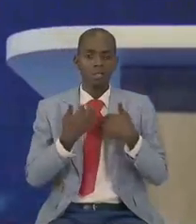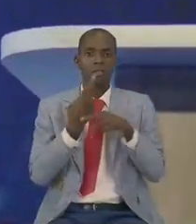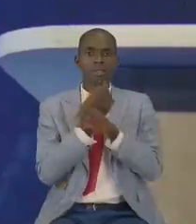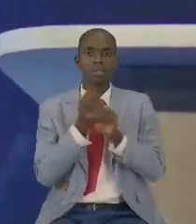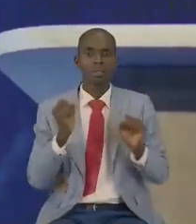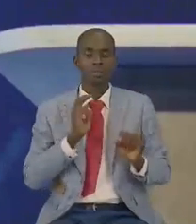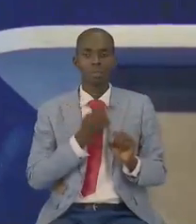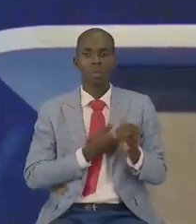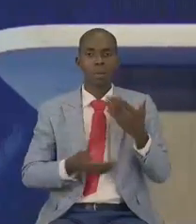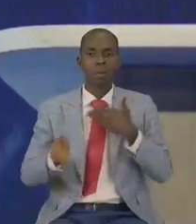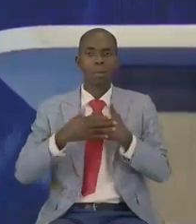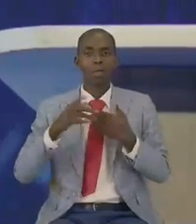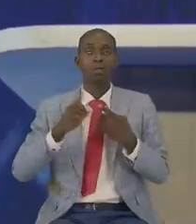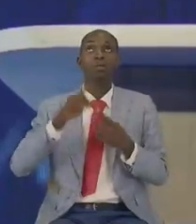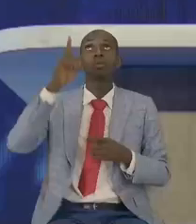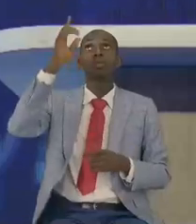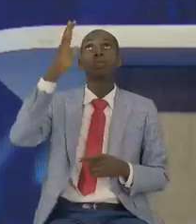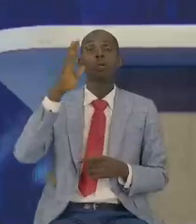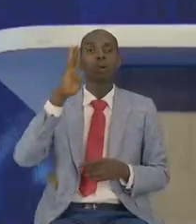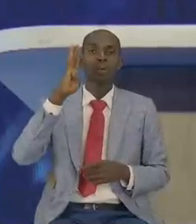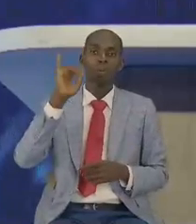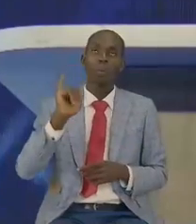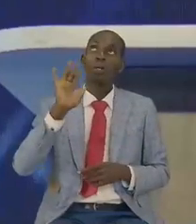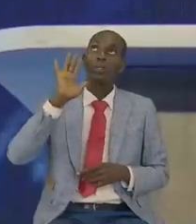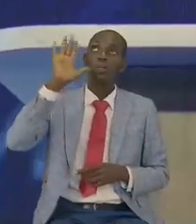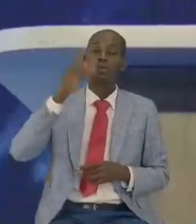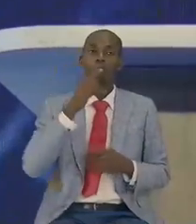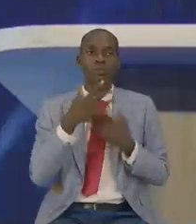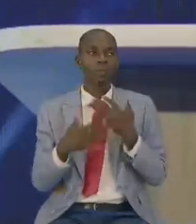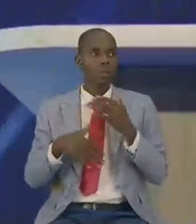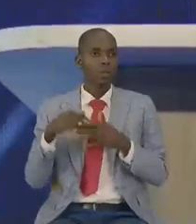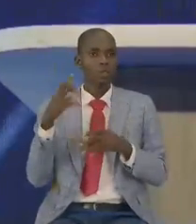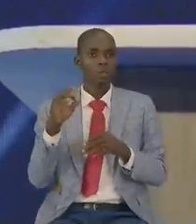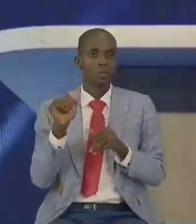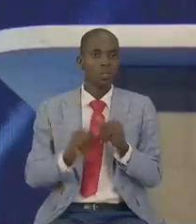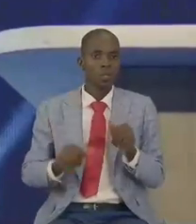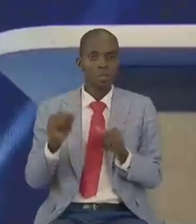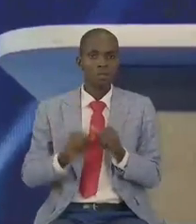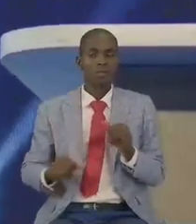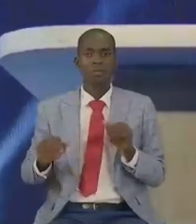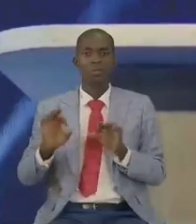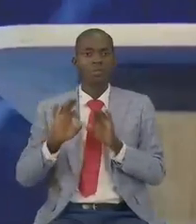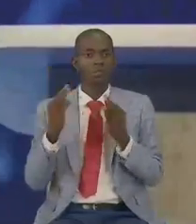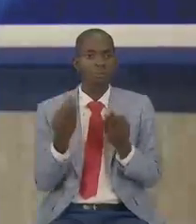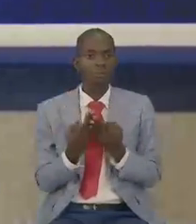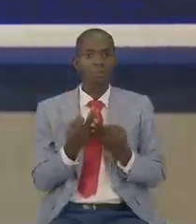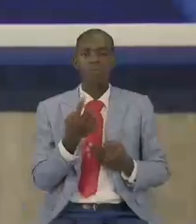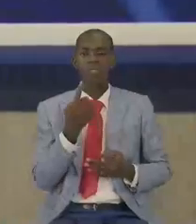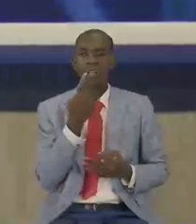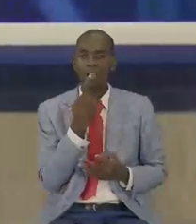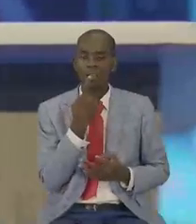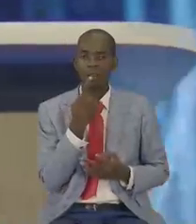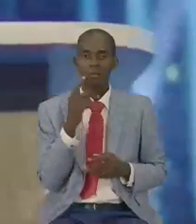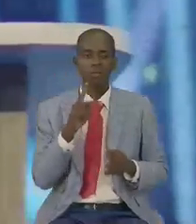par ton sang des hommes de toute tribu, de toute langue, de tout peuple et